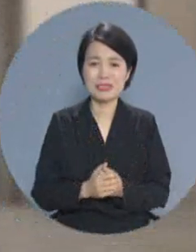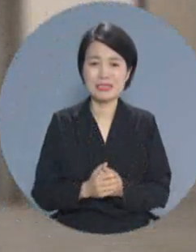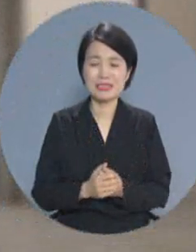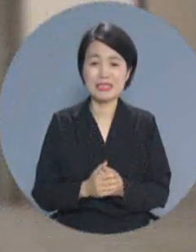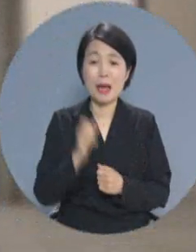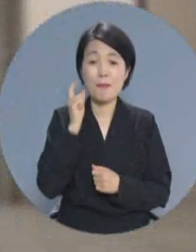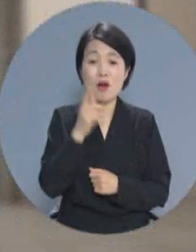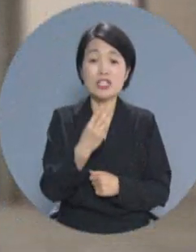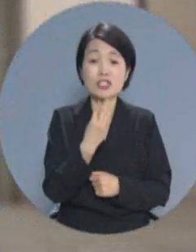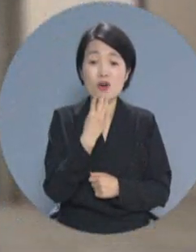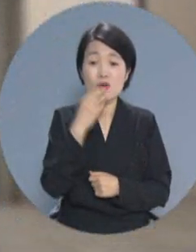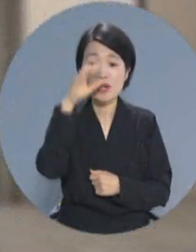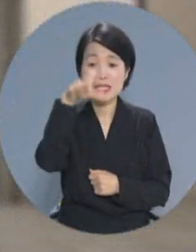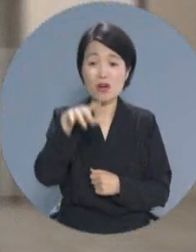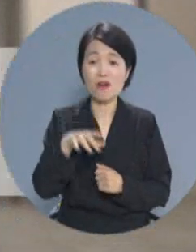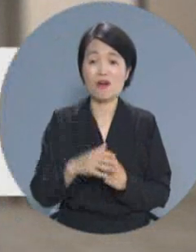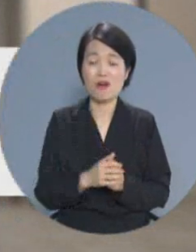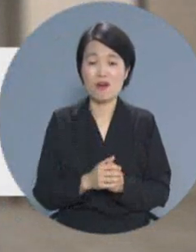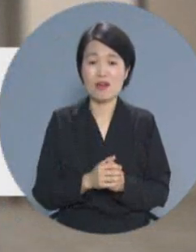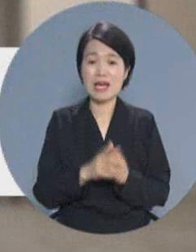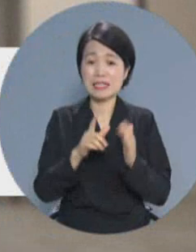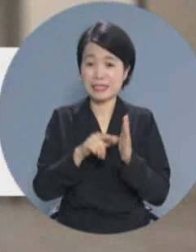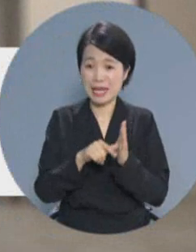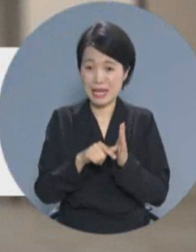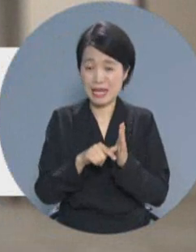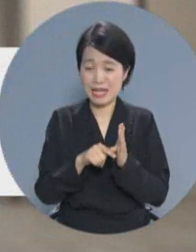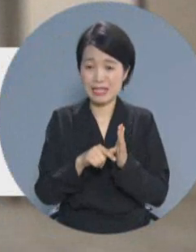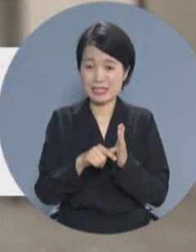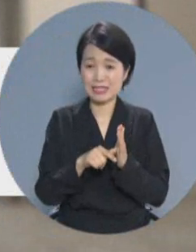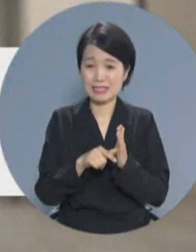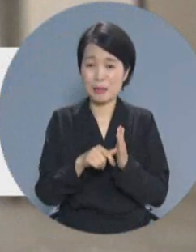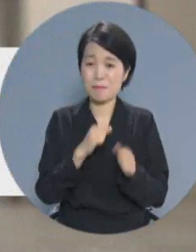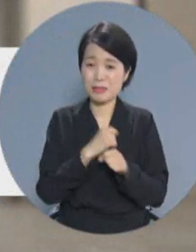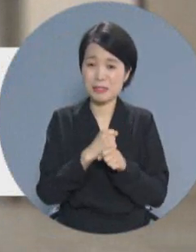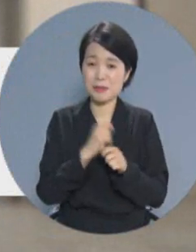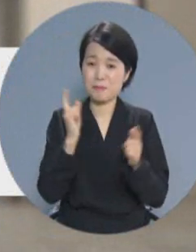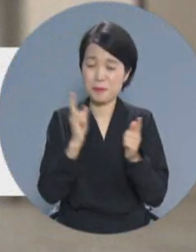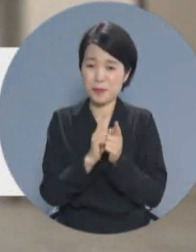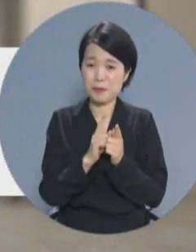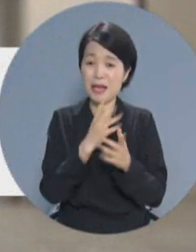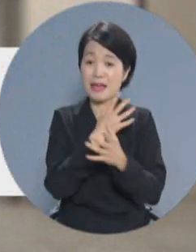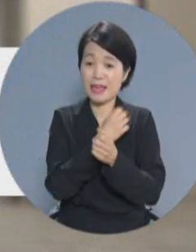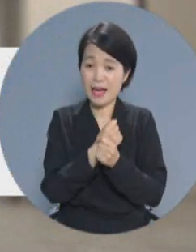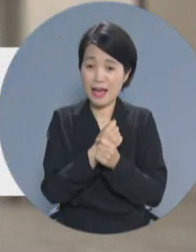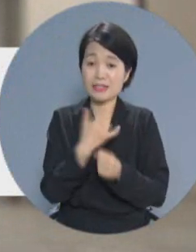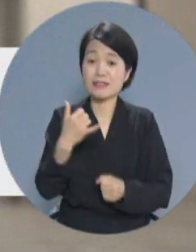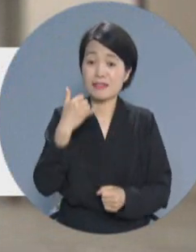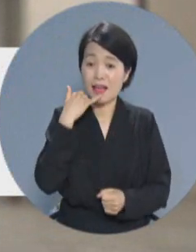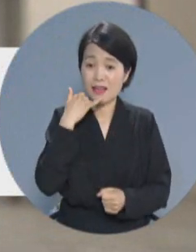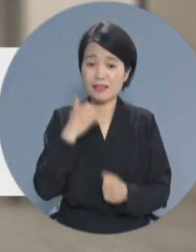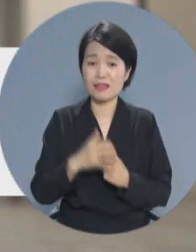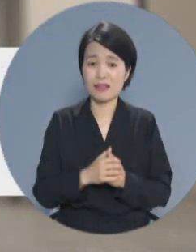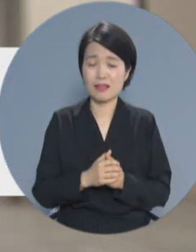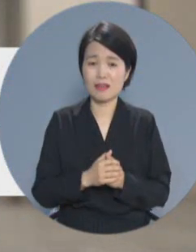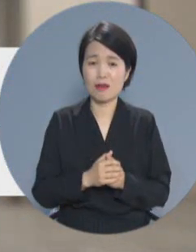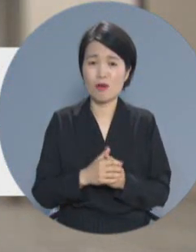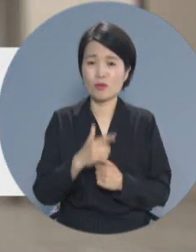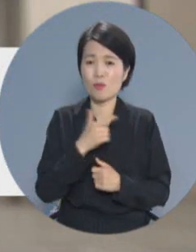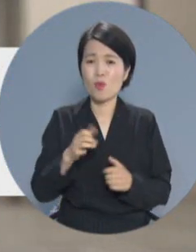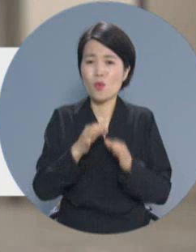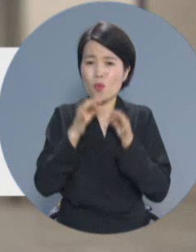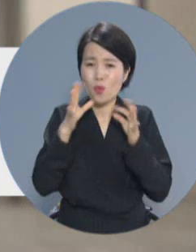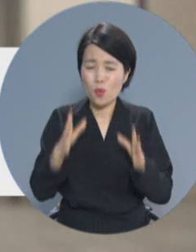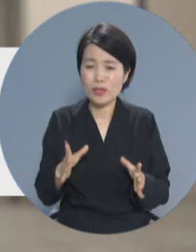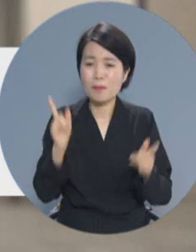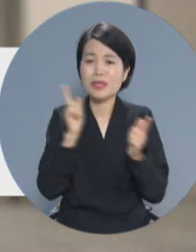멀리 서울 같은 데서도 시간을 내서 면회하려고 이렇게 예약을 하시는데 너무 오랫동안